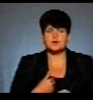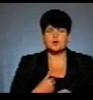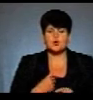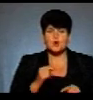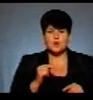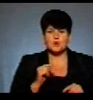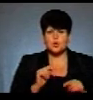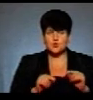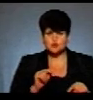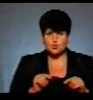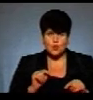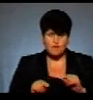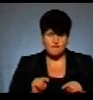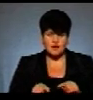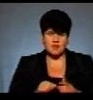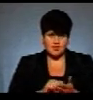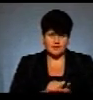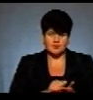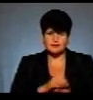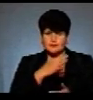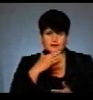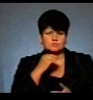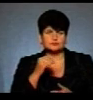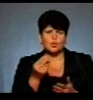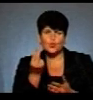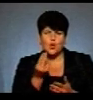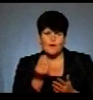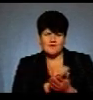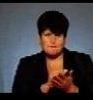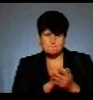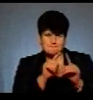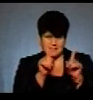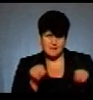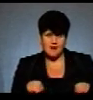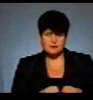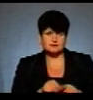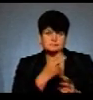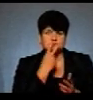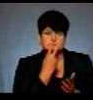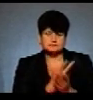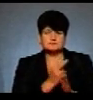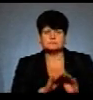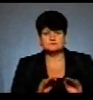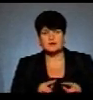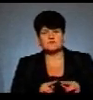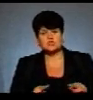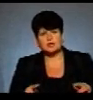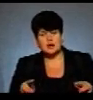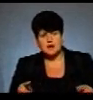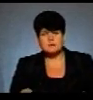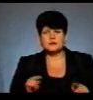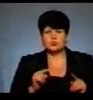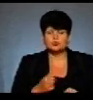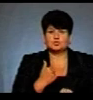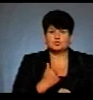роздрукували достатньо кольорових матеріалів, які ми теж презентуємо учням і вчителям. І тому